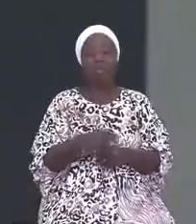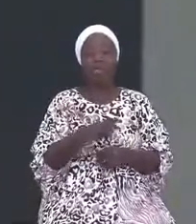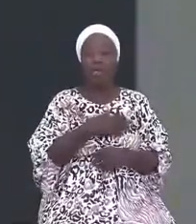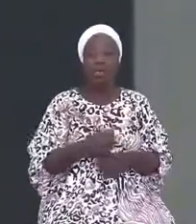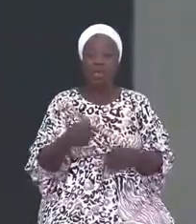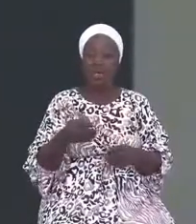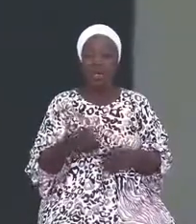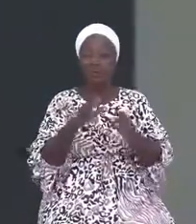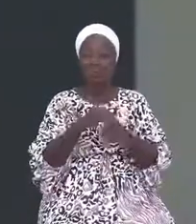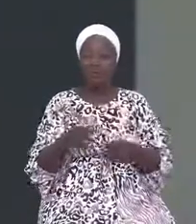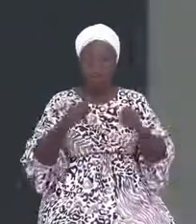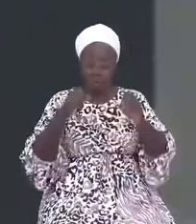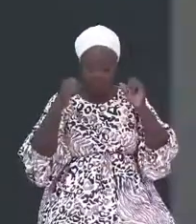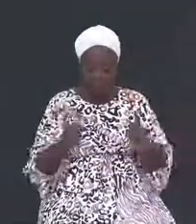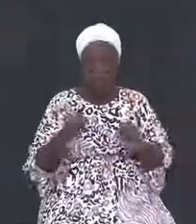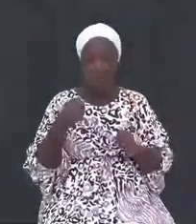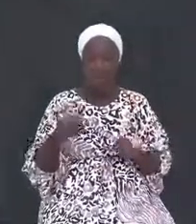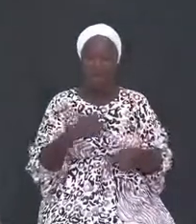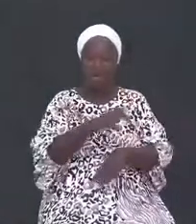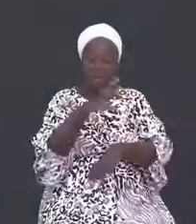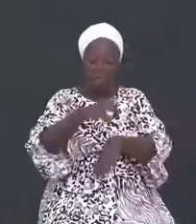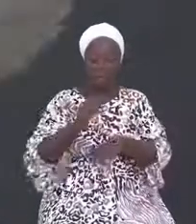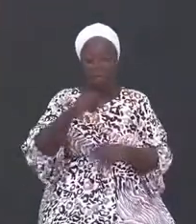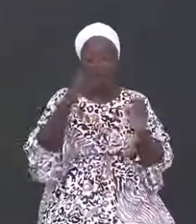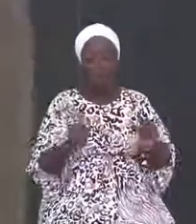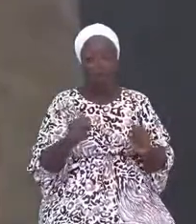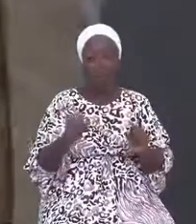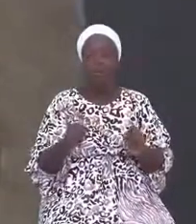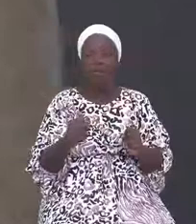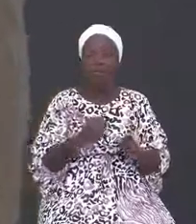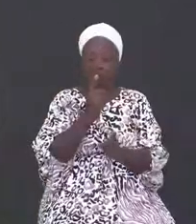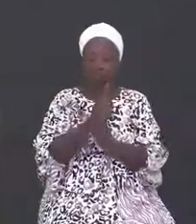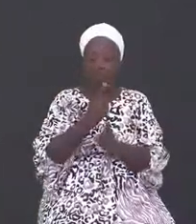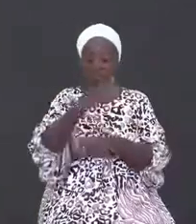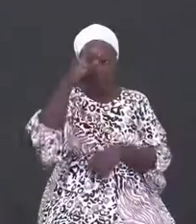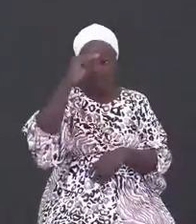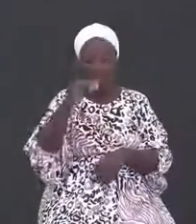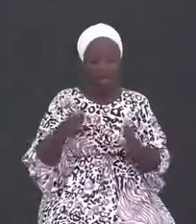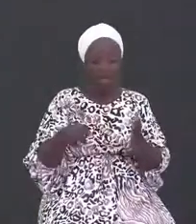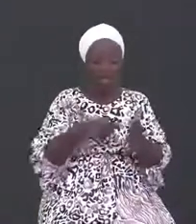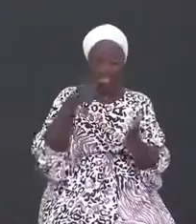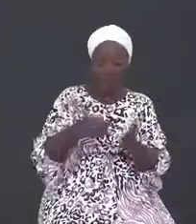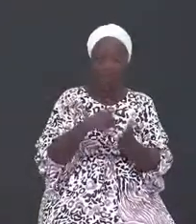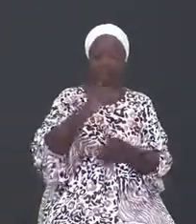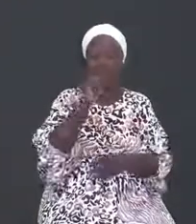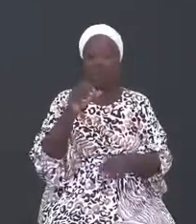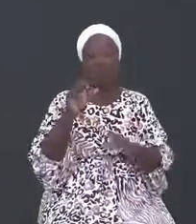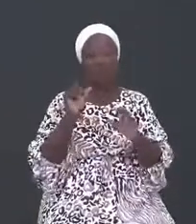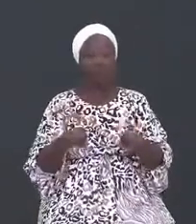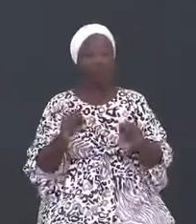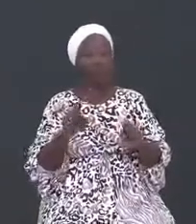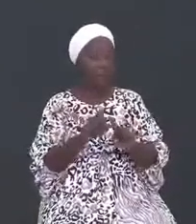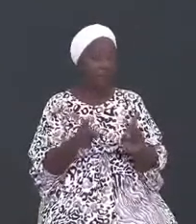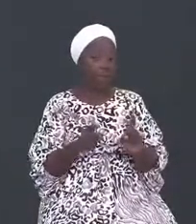dans leur force biologique, aux hommes ordinaires, cela est impossible. Mais